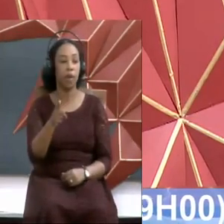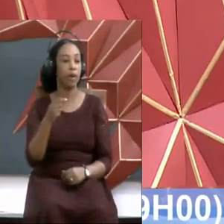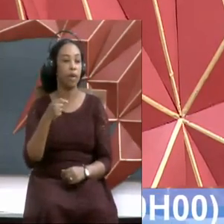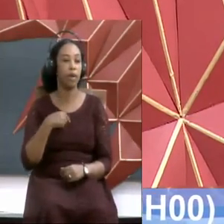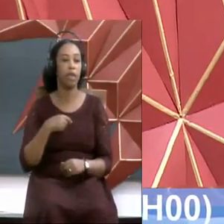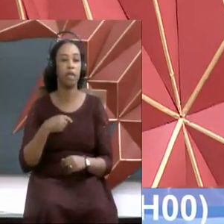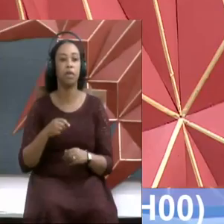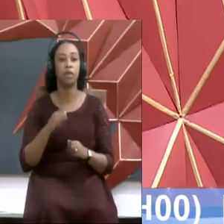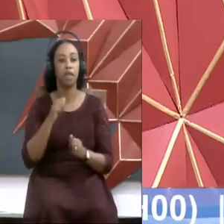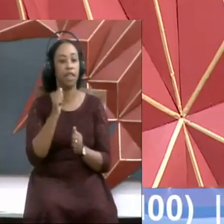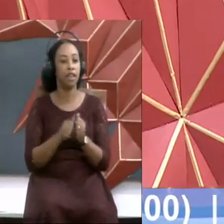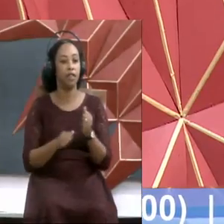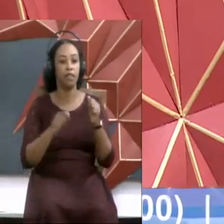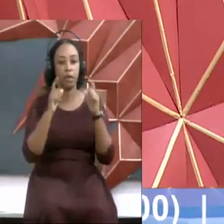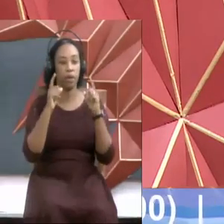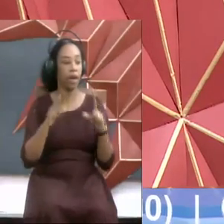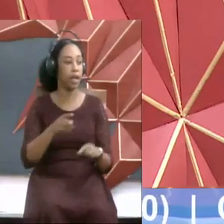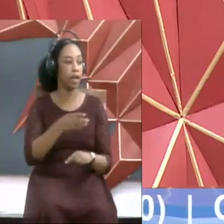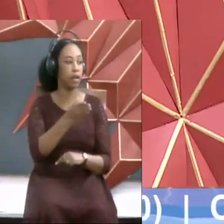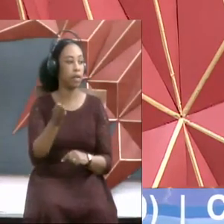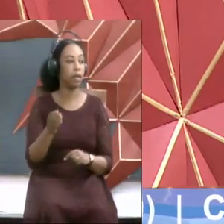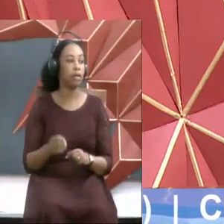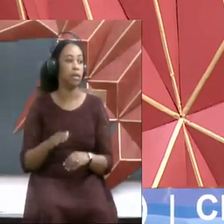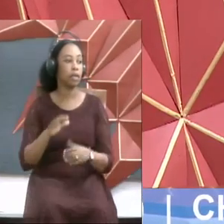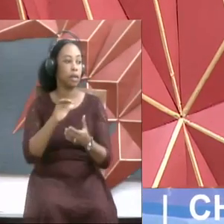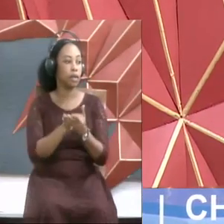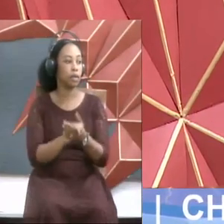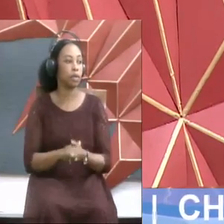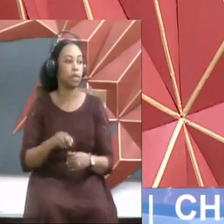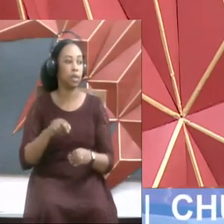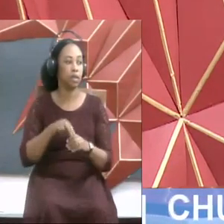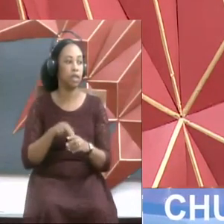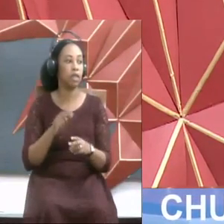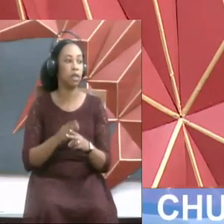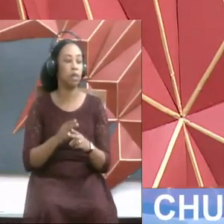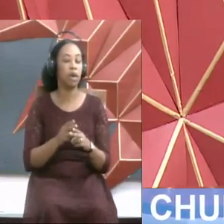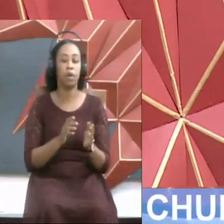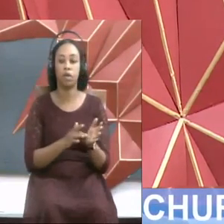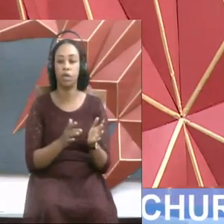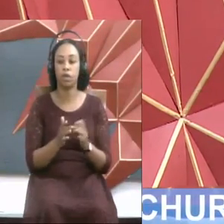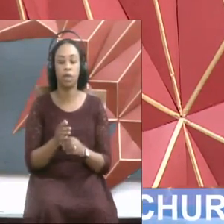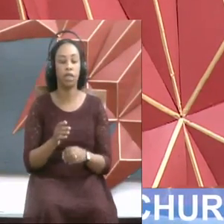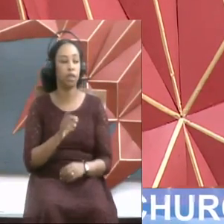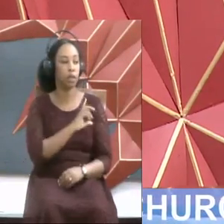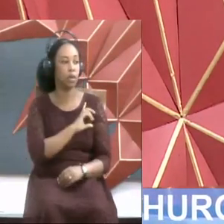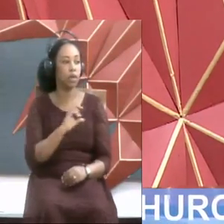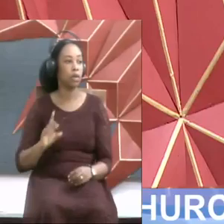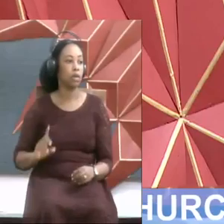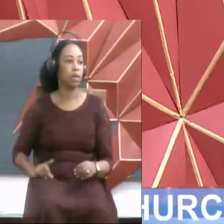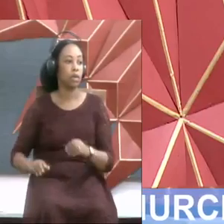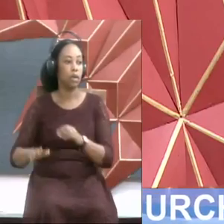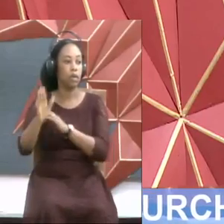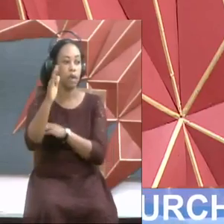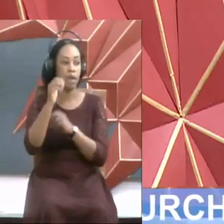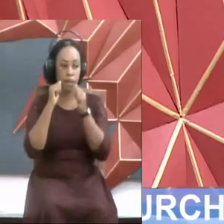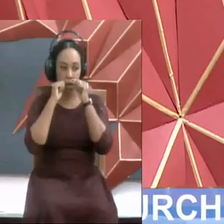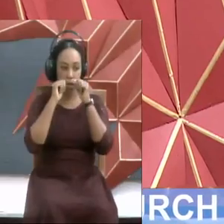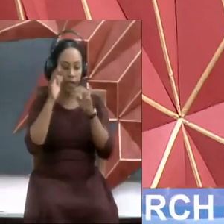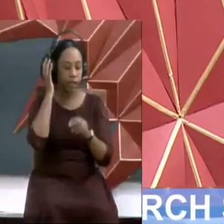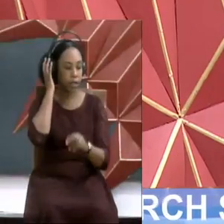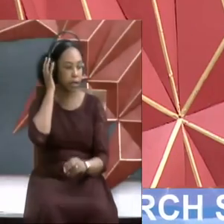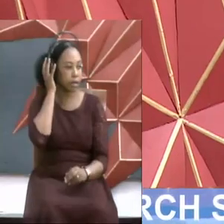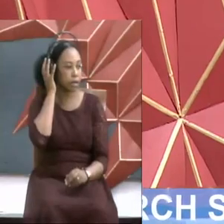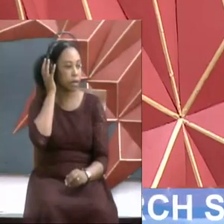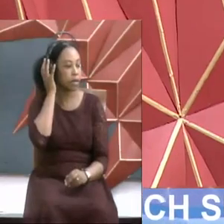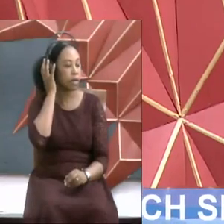avec toi, que la victoire soit chez moi et chez chacun de nous. Je vous salue dans le nom de notre Seigneur Jésus-Christ. Que Dieu vous